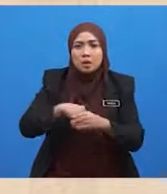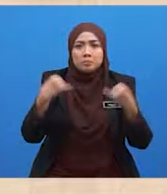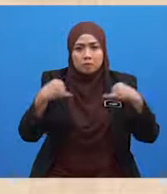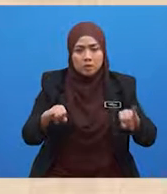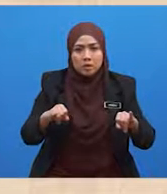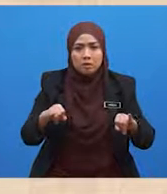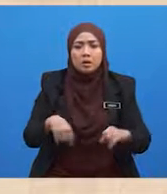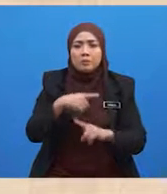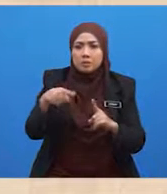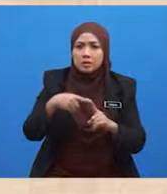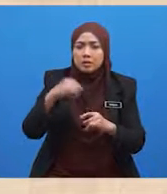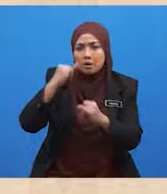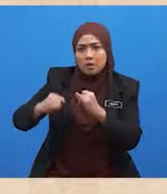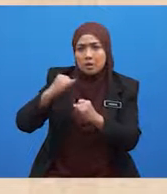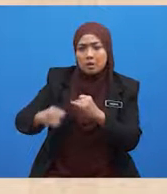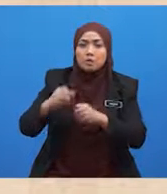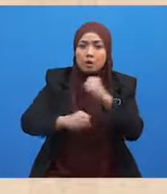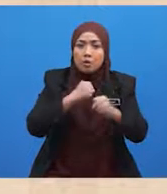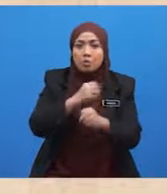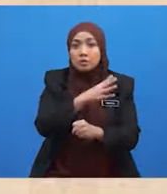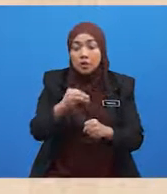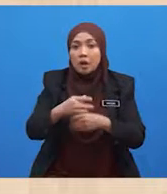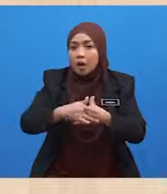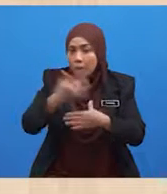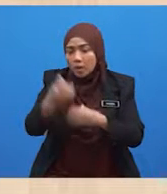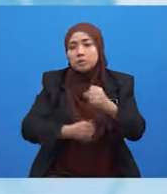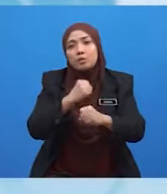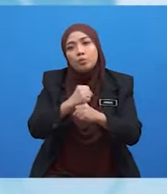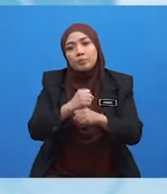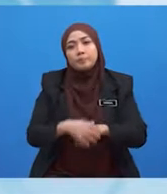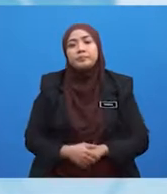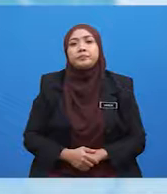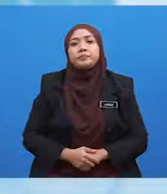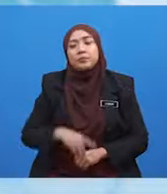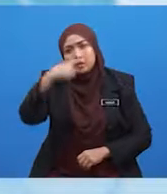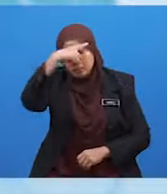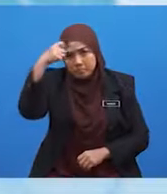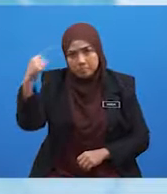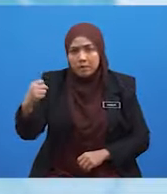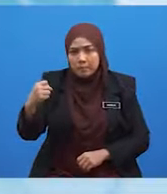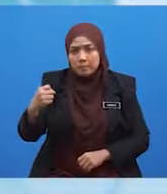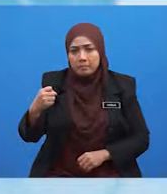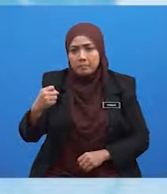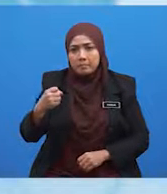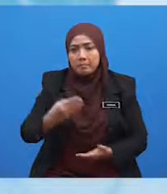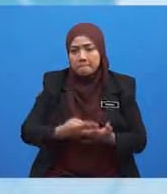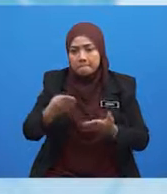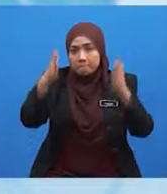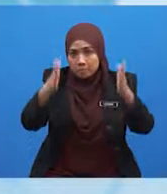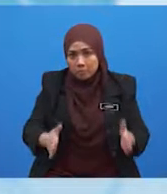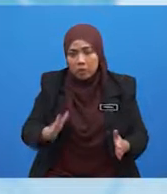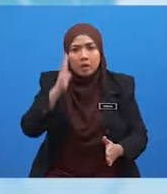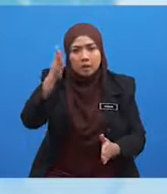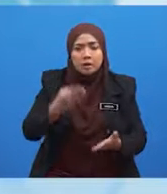pada akhir tahun dan awal tahun ini kerana pembeli membuat pembelian